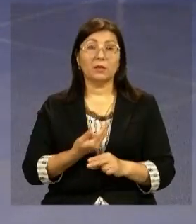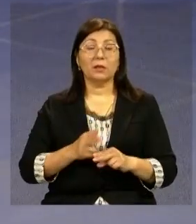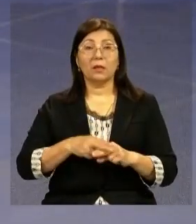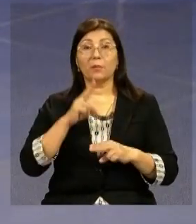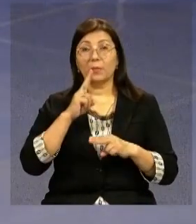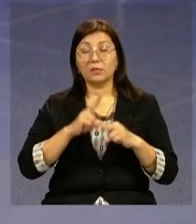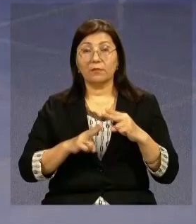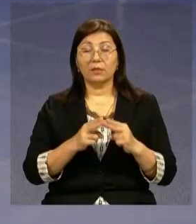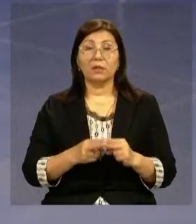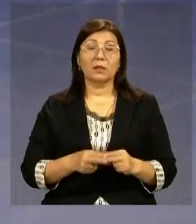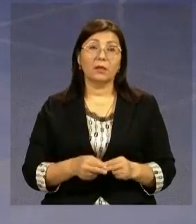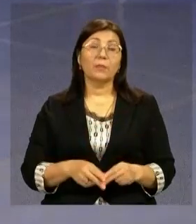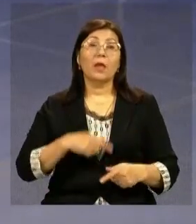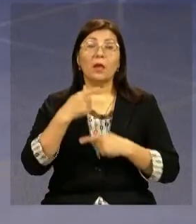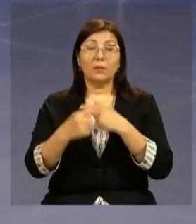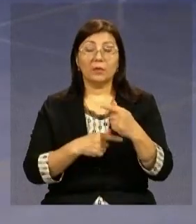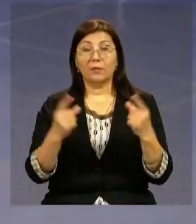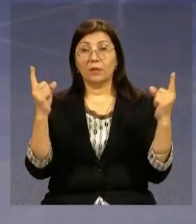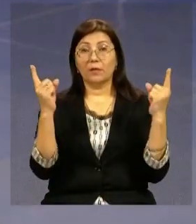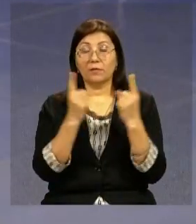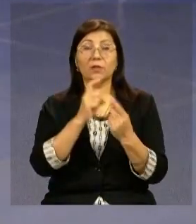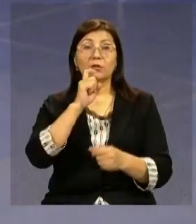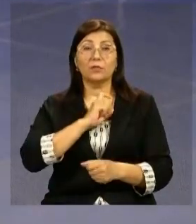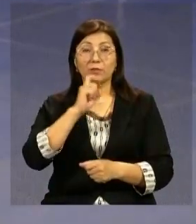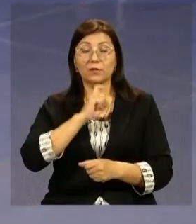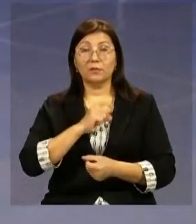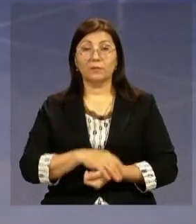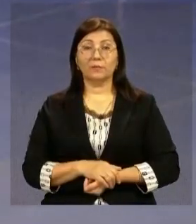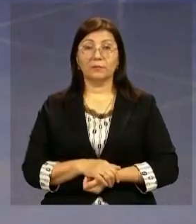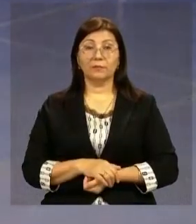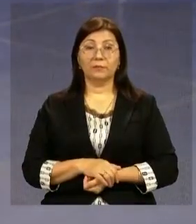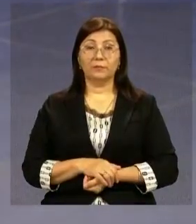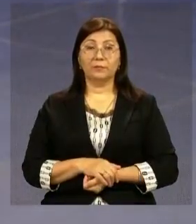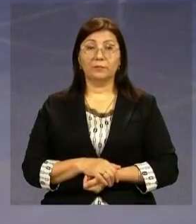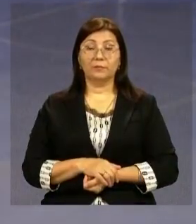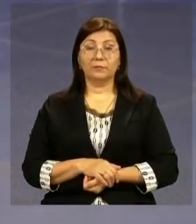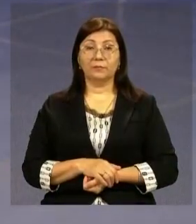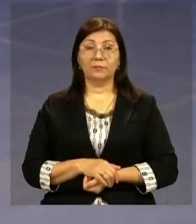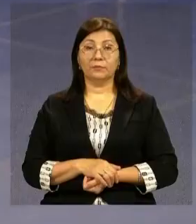На этом у нас все. Очередной выпуск программы «Аптаты НСС» смотрите в следующее воскресенье.